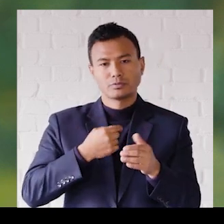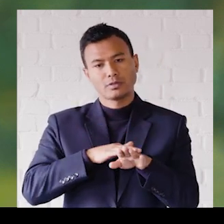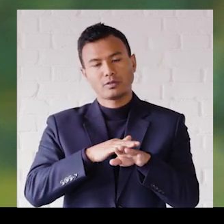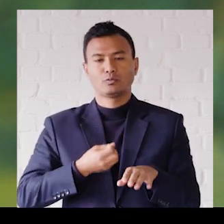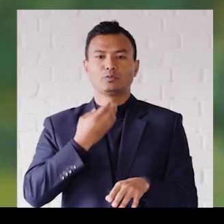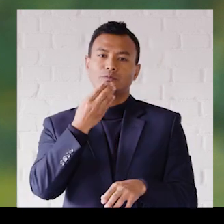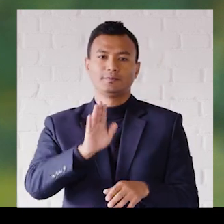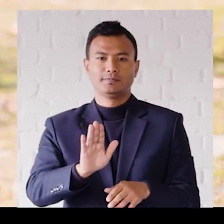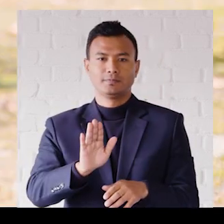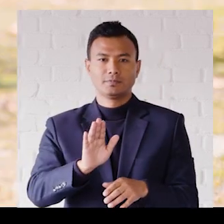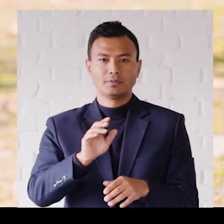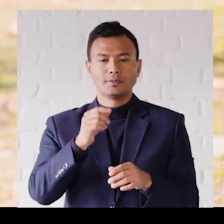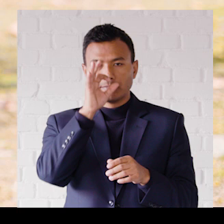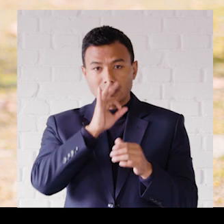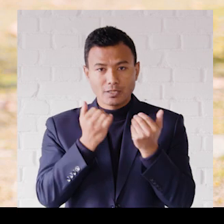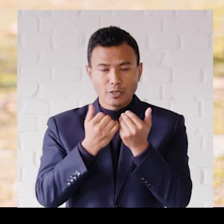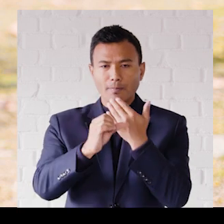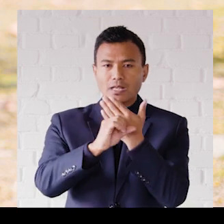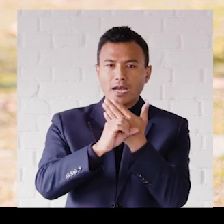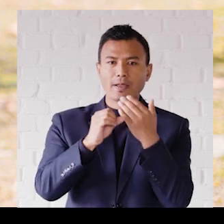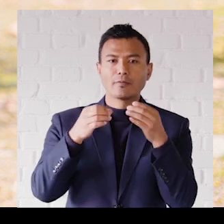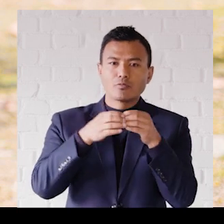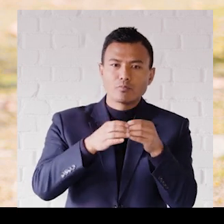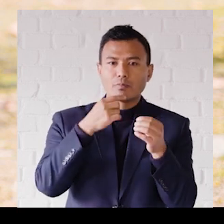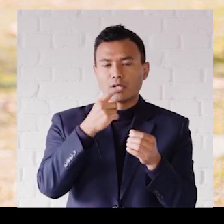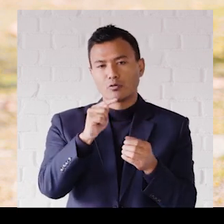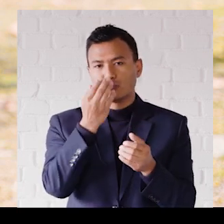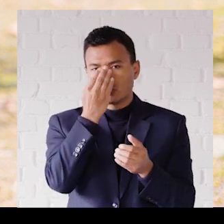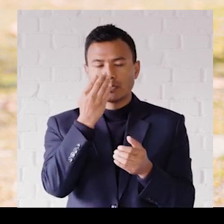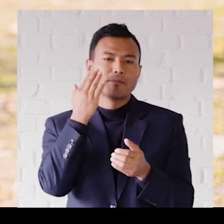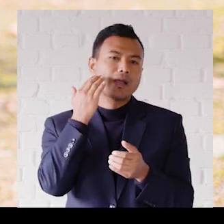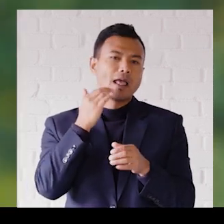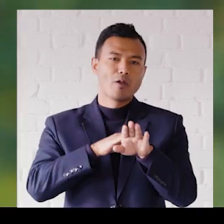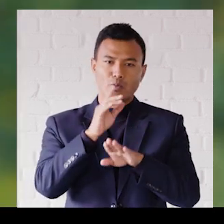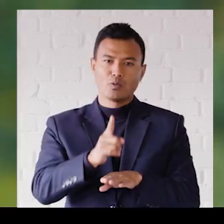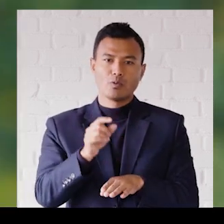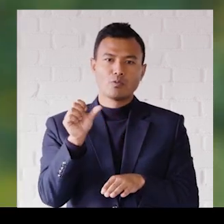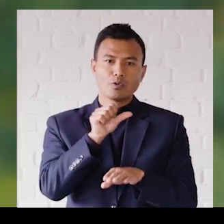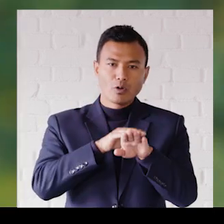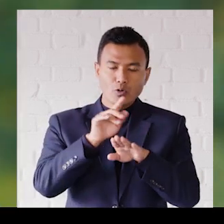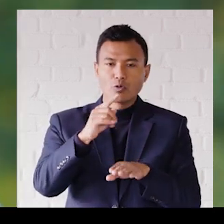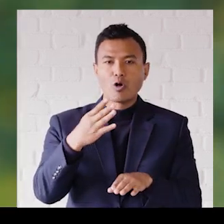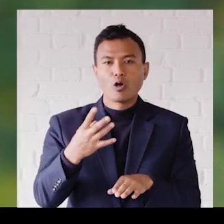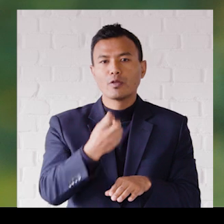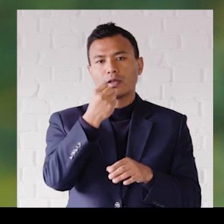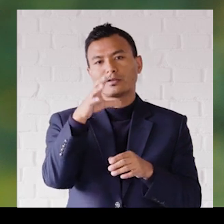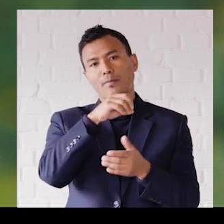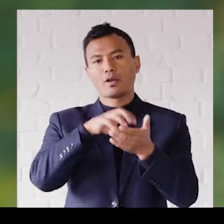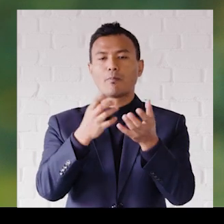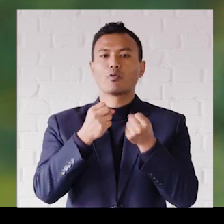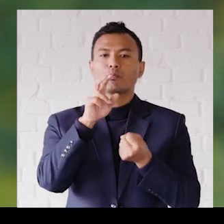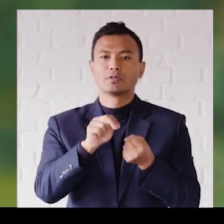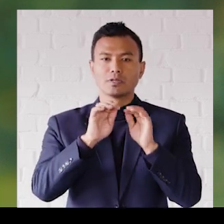बड़ी खुशी का बात क्या है। और खास करके सबसे पिछड़ा हुआ है मुस्लिम समुदाय का महिला, उसको हक हम हर जगह मिलना